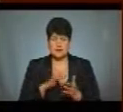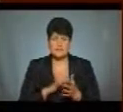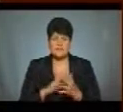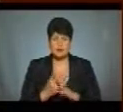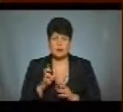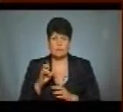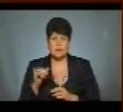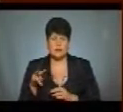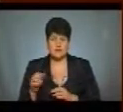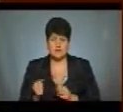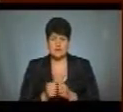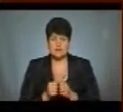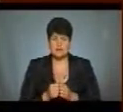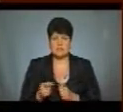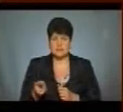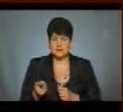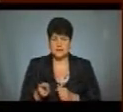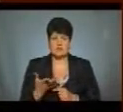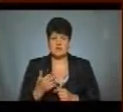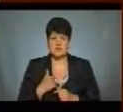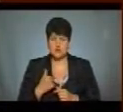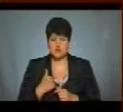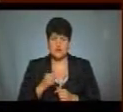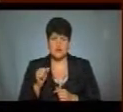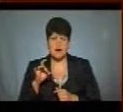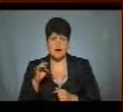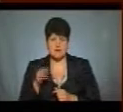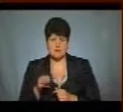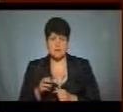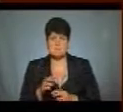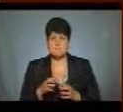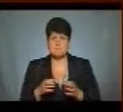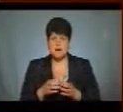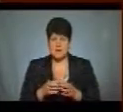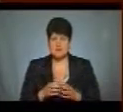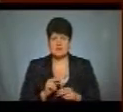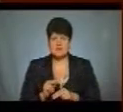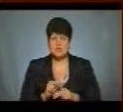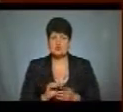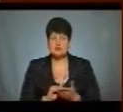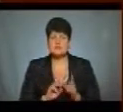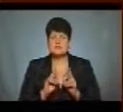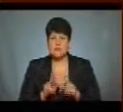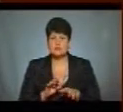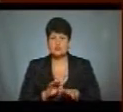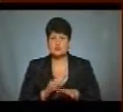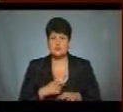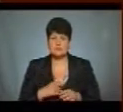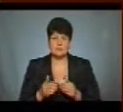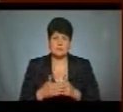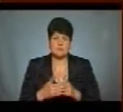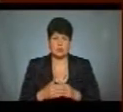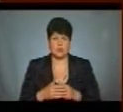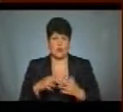Тернополя. Військові Тернопільської окремої артилерійської бригади та інструктори навчали журналістів, як діяти в умовах наближених до